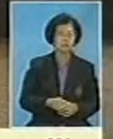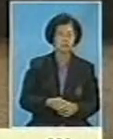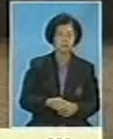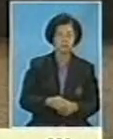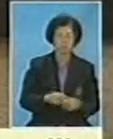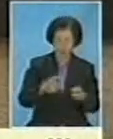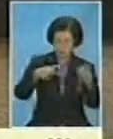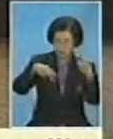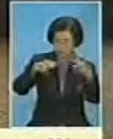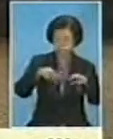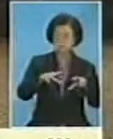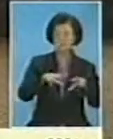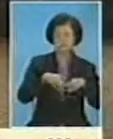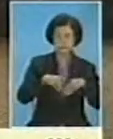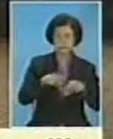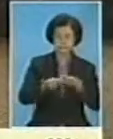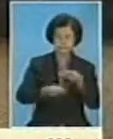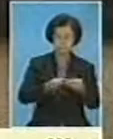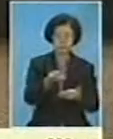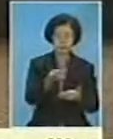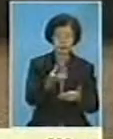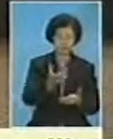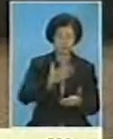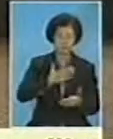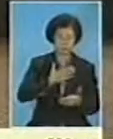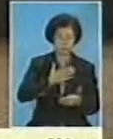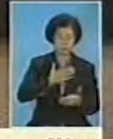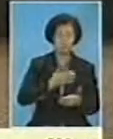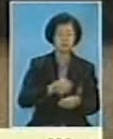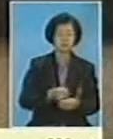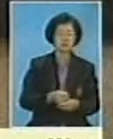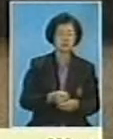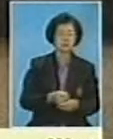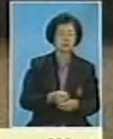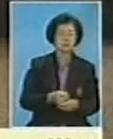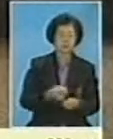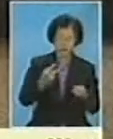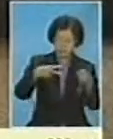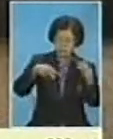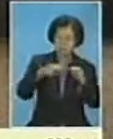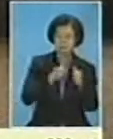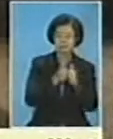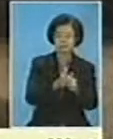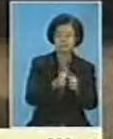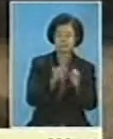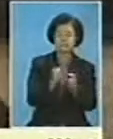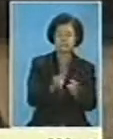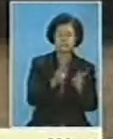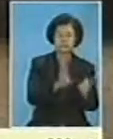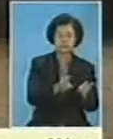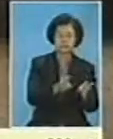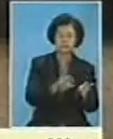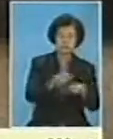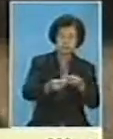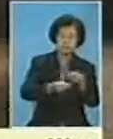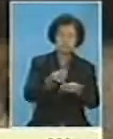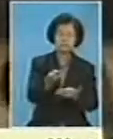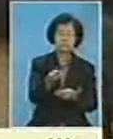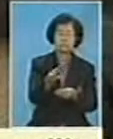การพิจารณาให้ความเห็นชอบขายข้าวของกระผมเป็นการพิจารณาตามกรอบยุทธศาสตร์การระบายข้